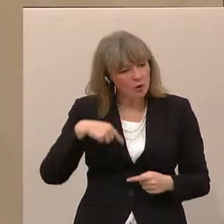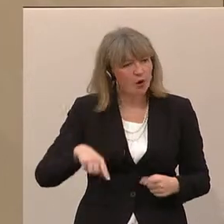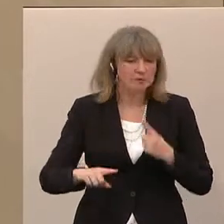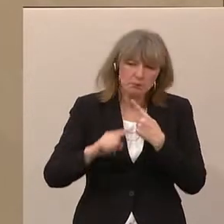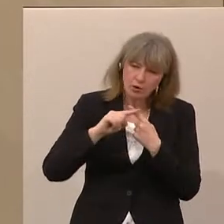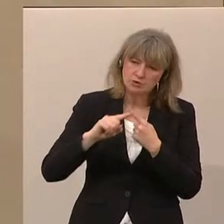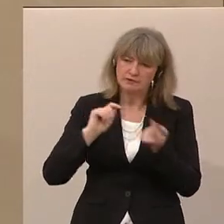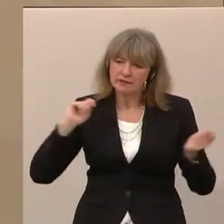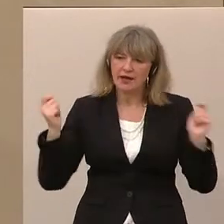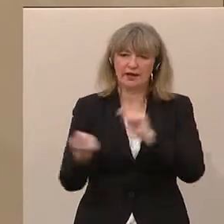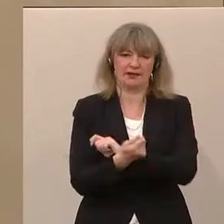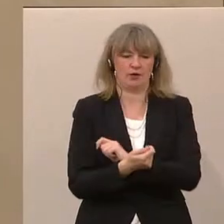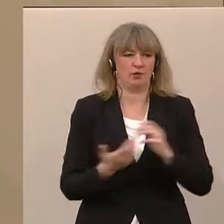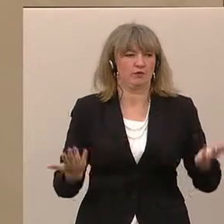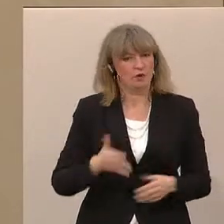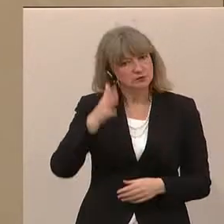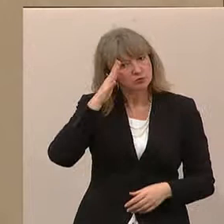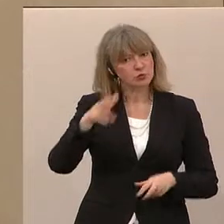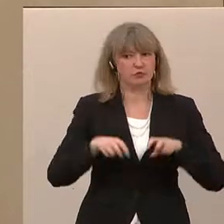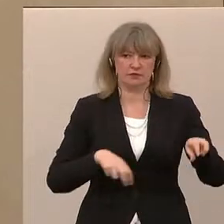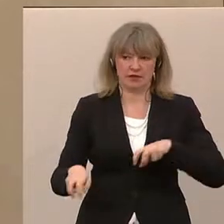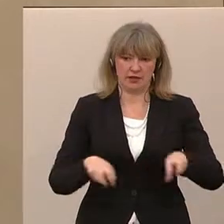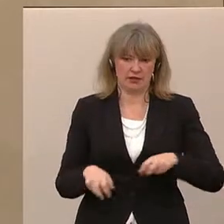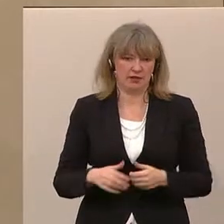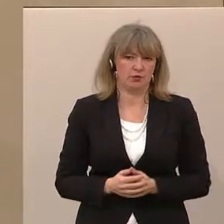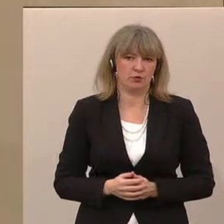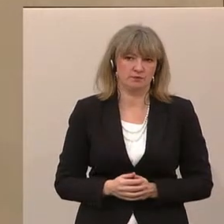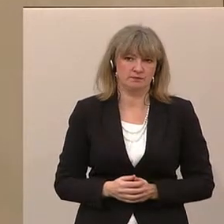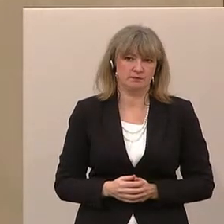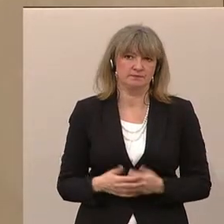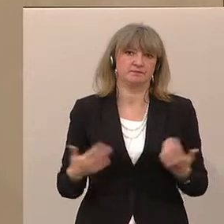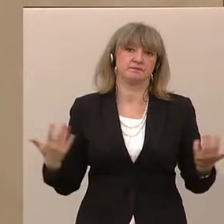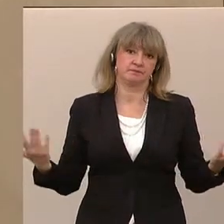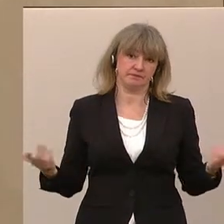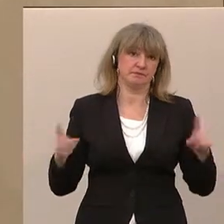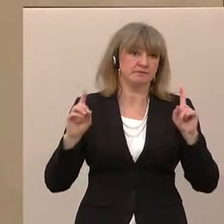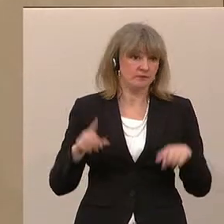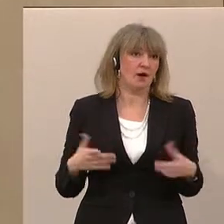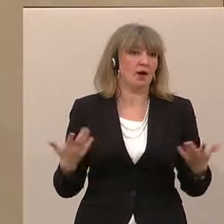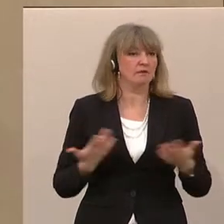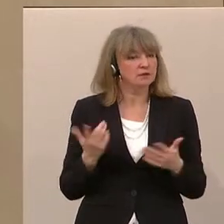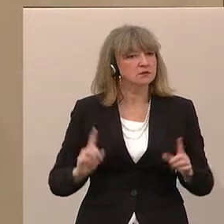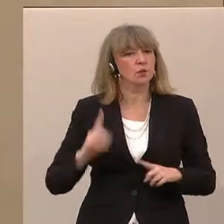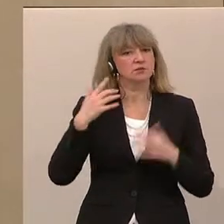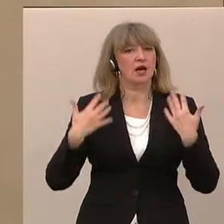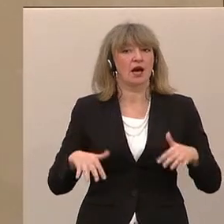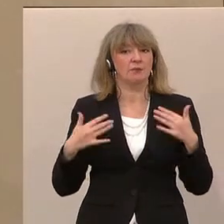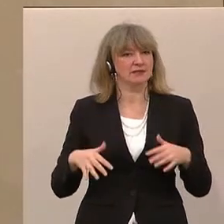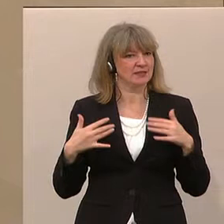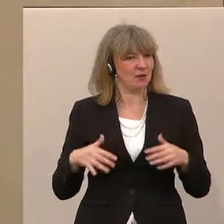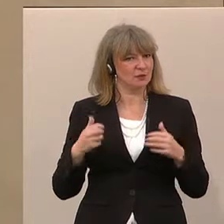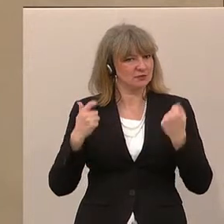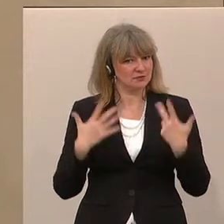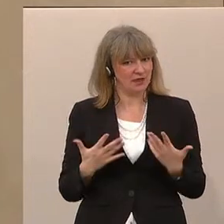und Erneuerung in einer zukünftigen Regierung stattfindet und dass man auch die höchste Arbeitslosenrate, die wir